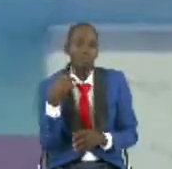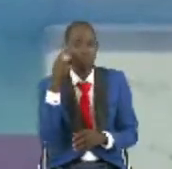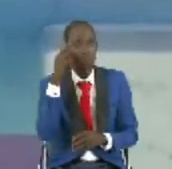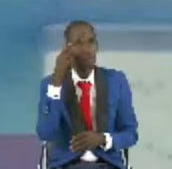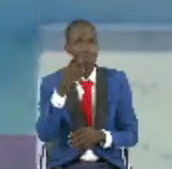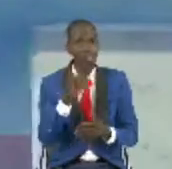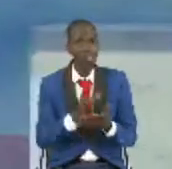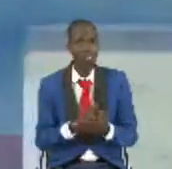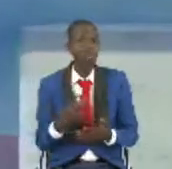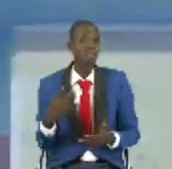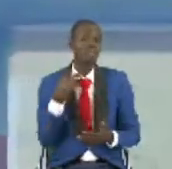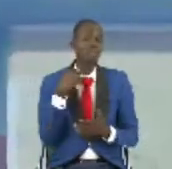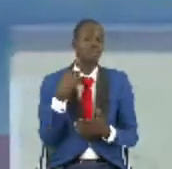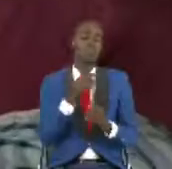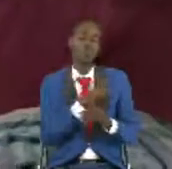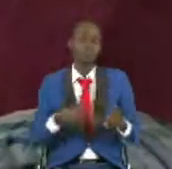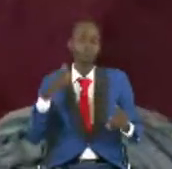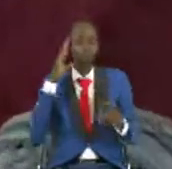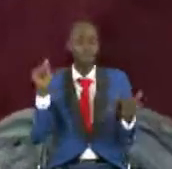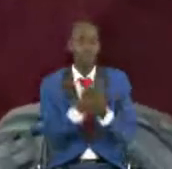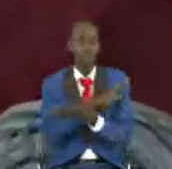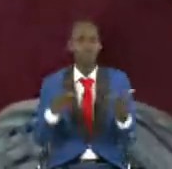piège, Dieu va le détruire ce soir.